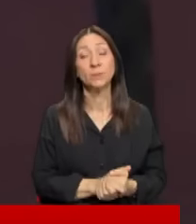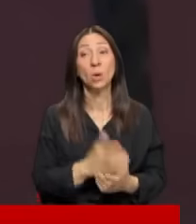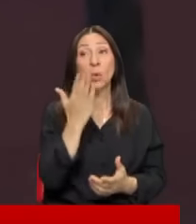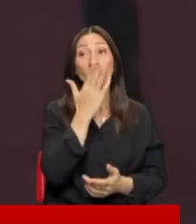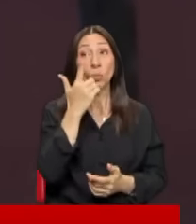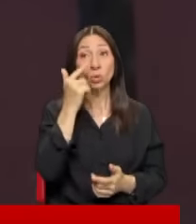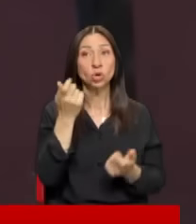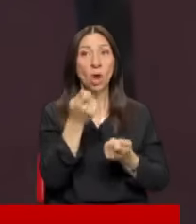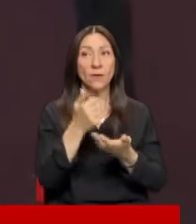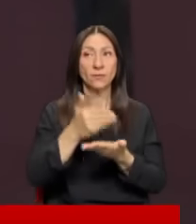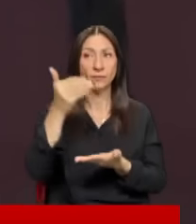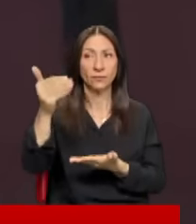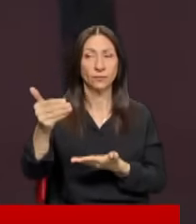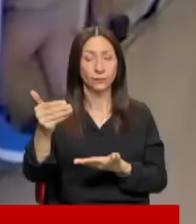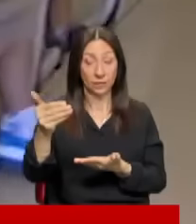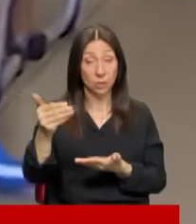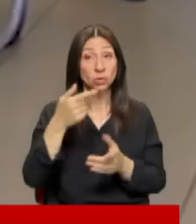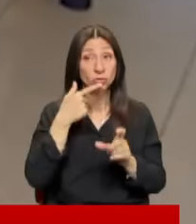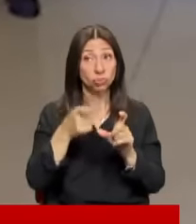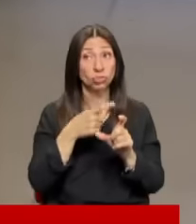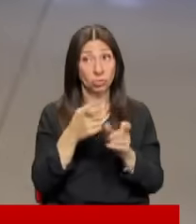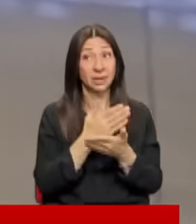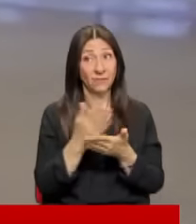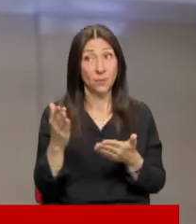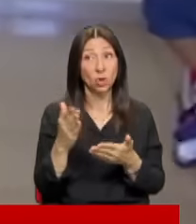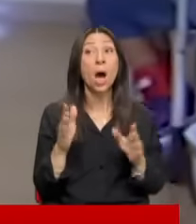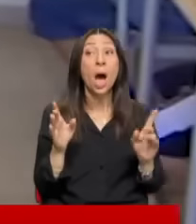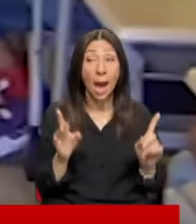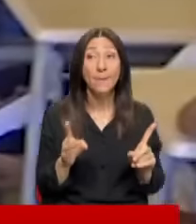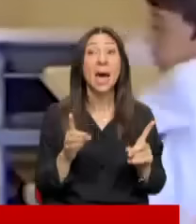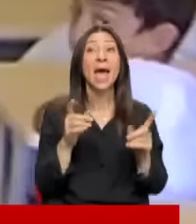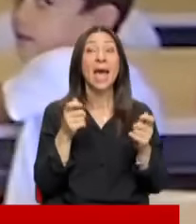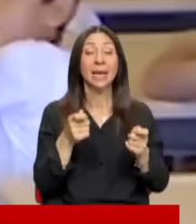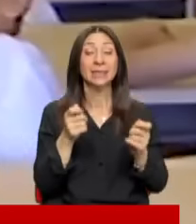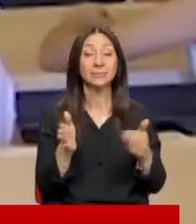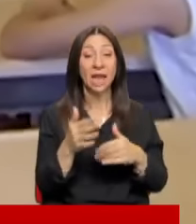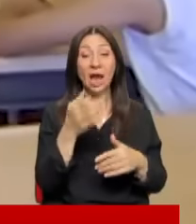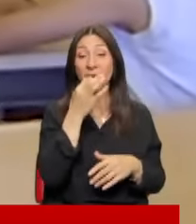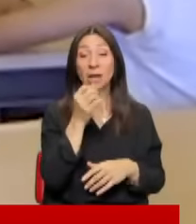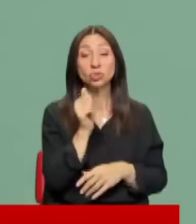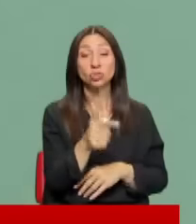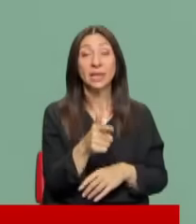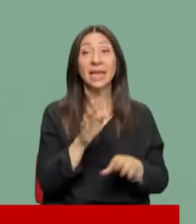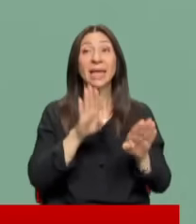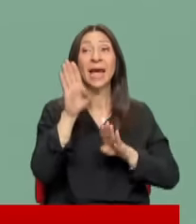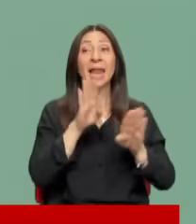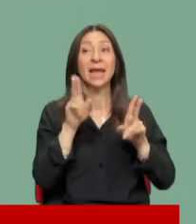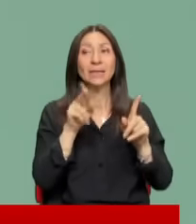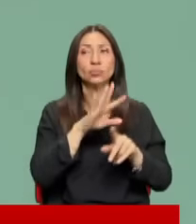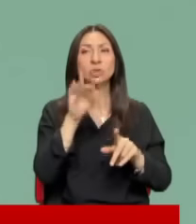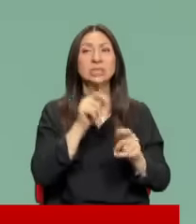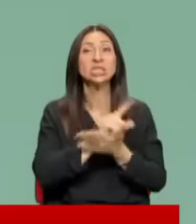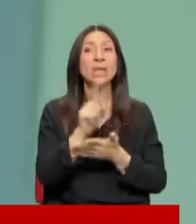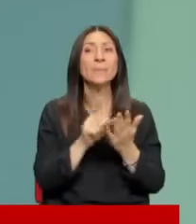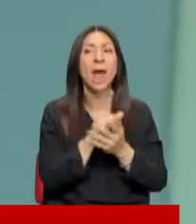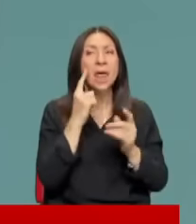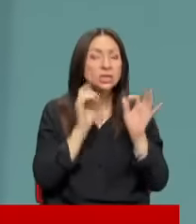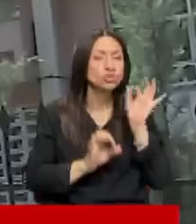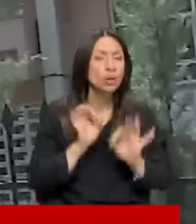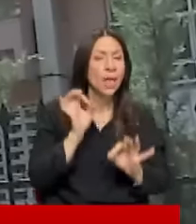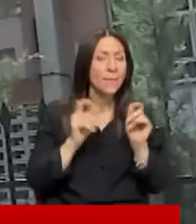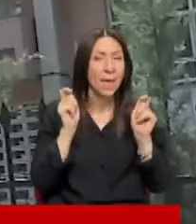Okul müdürü görevden uzaklaştırıldı. Soruşturma sürüyor. Ama Eğitimsen Ankara Şubesi de ihaleler gibi tüm işlemler incelensin